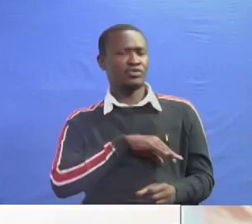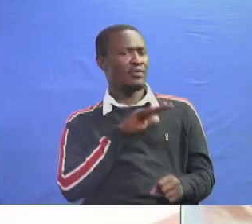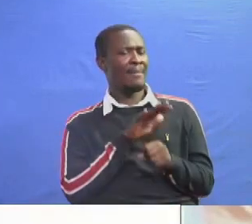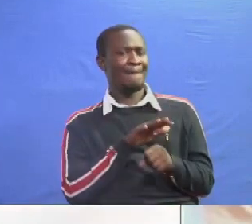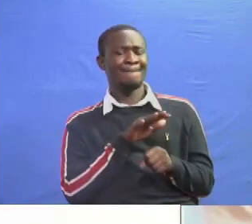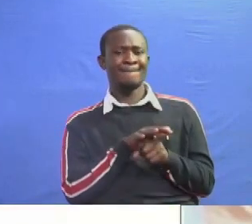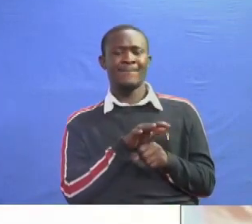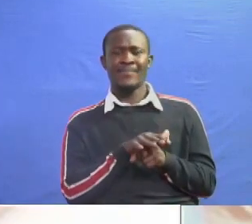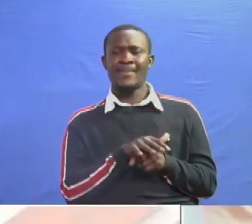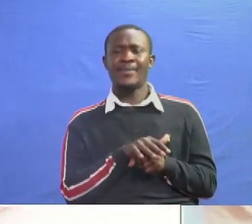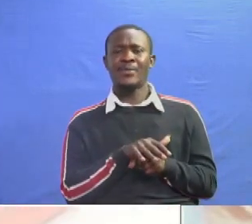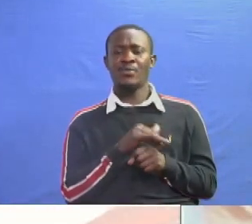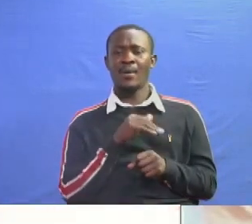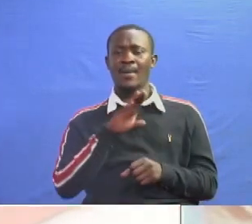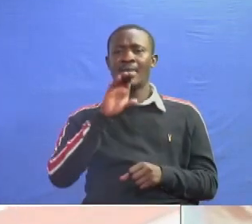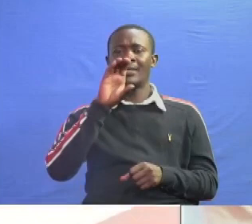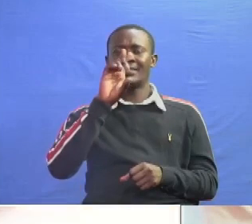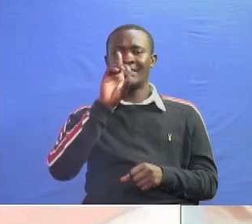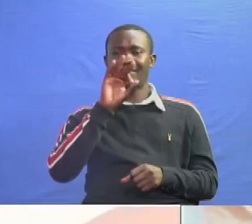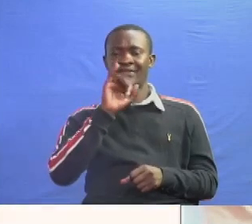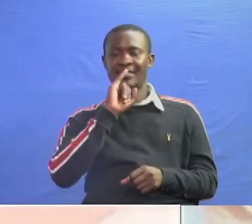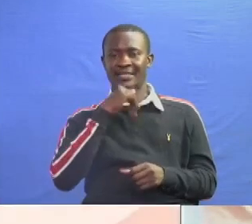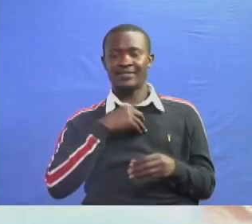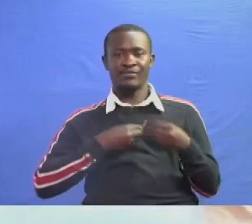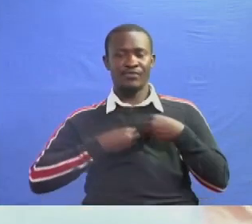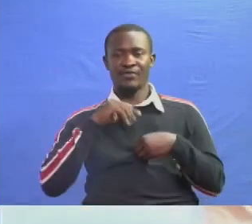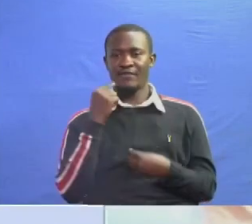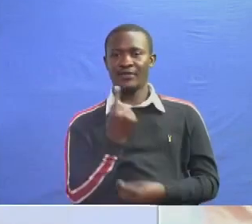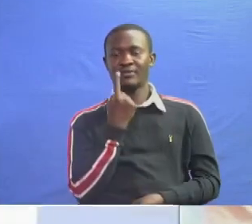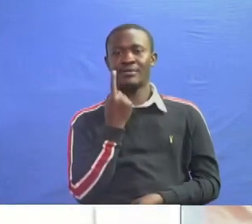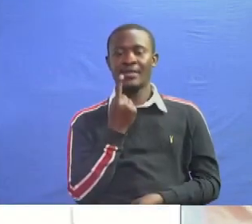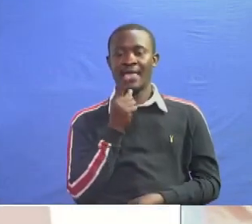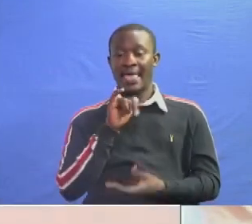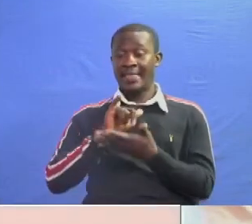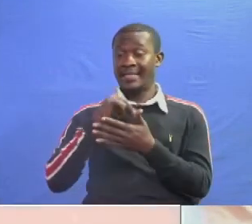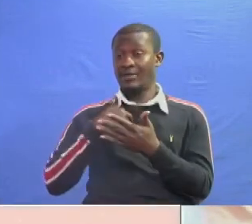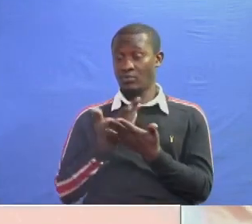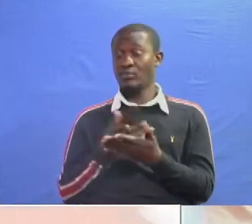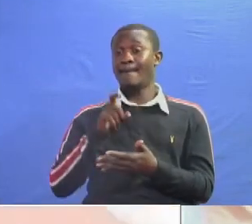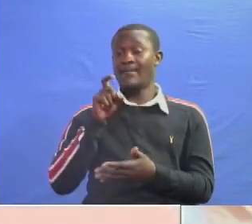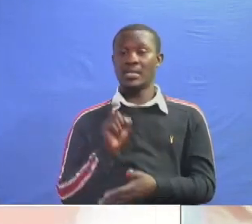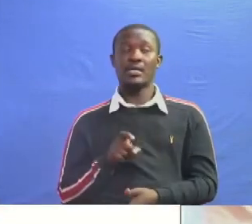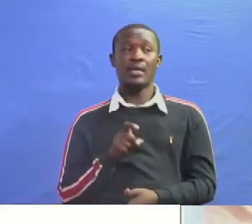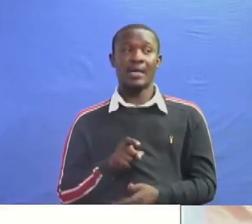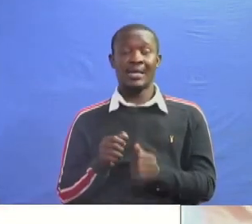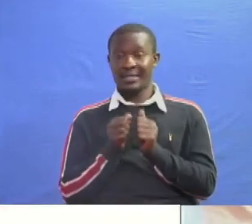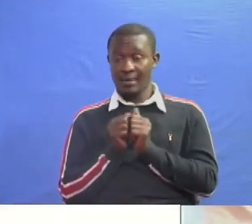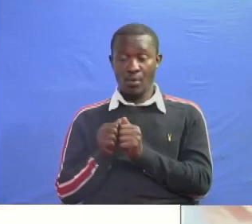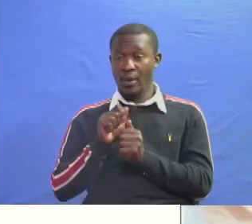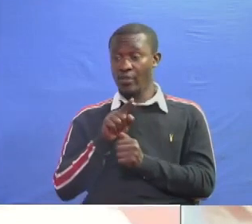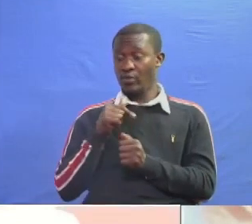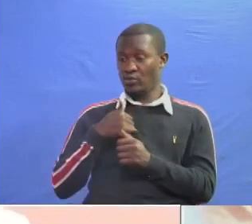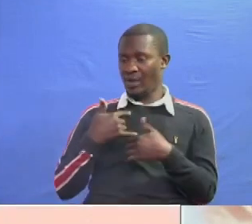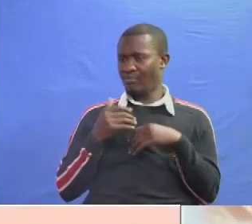zaidi zaidi na zaidi kwa basari ni mlemavu kitu wa kwanza. Huyo ndo anapaswa, pamoja na wale ambao